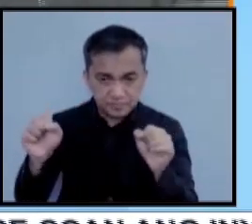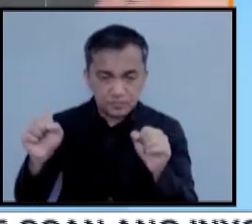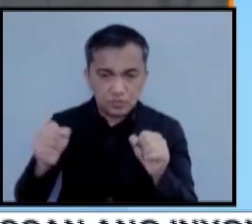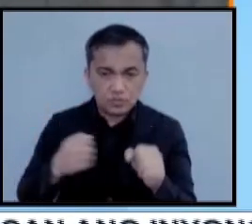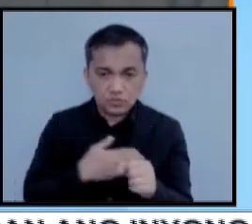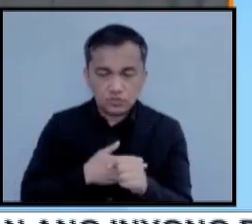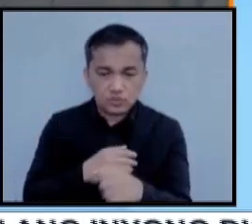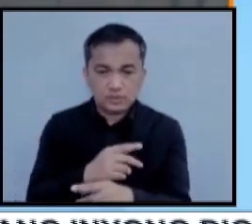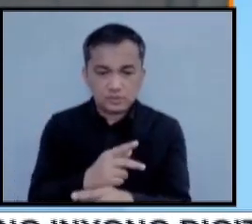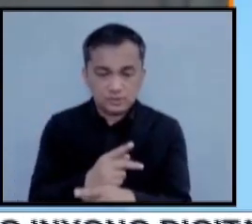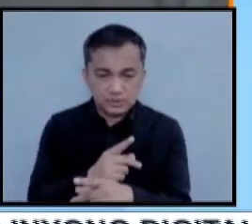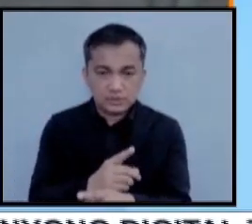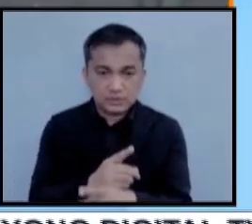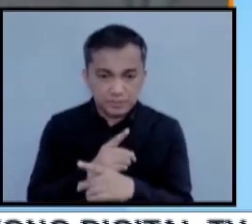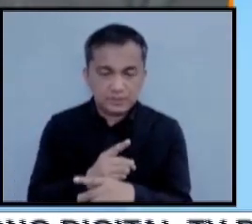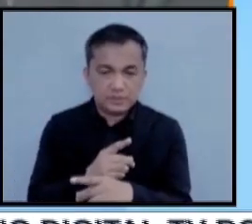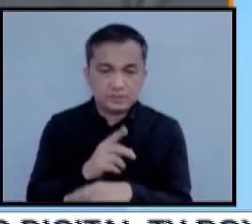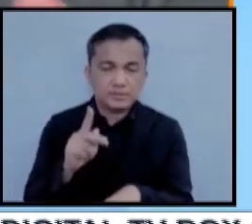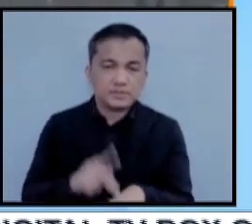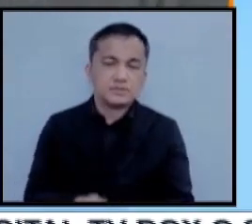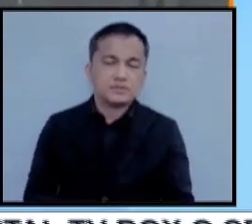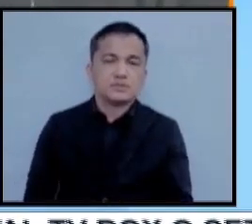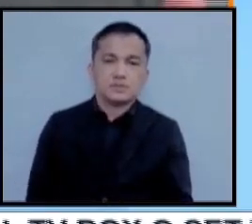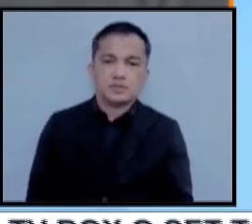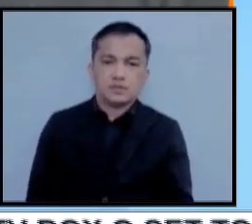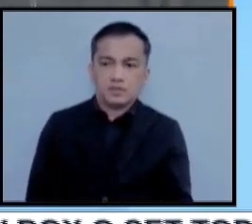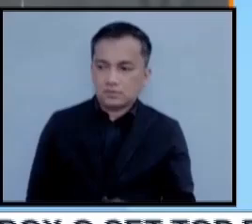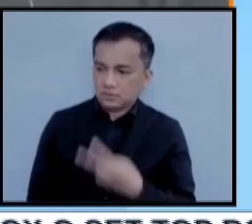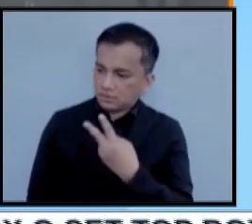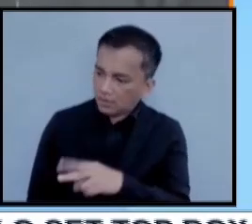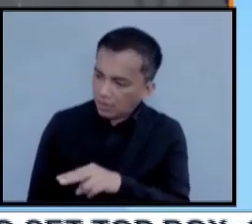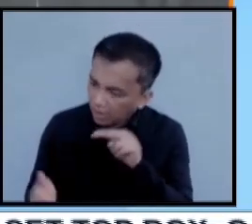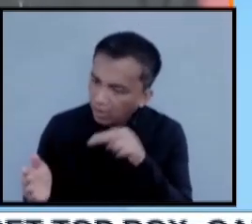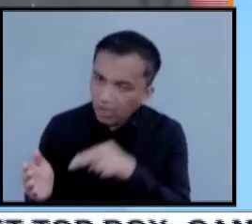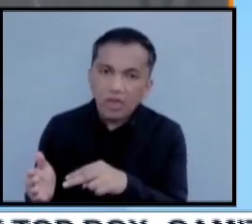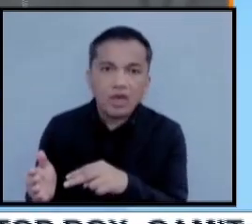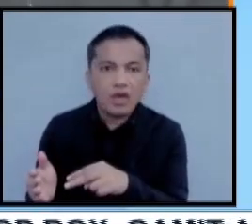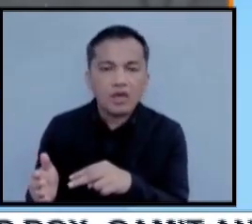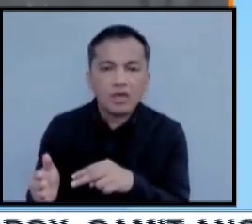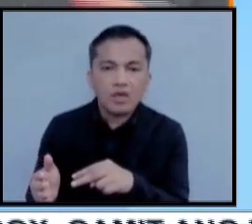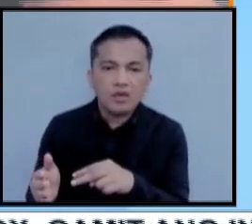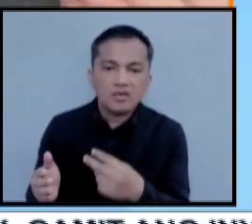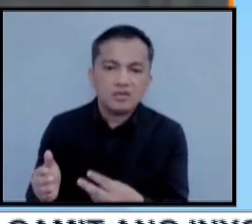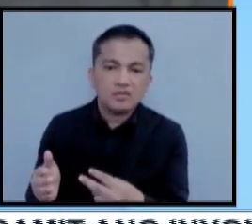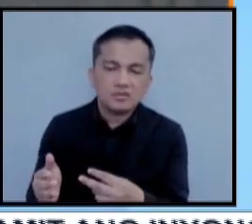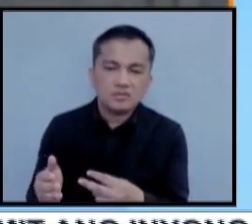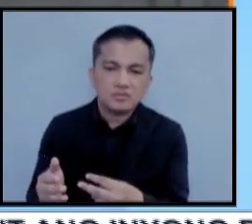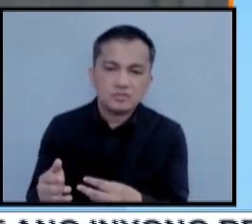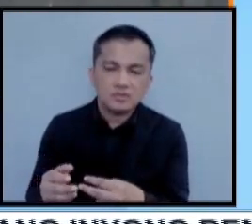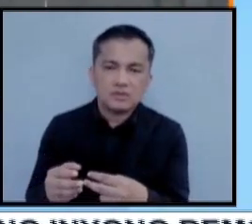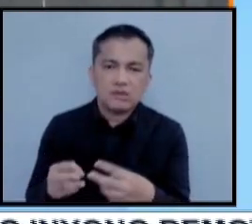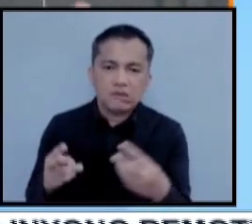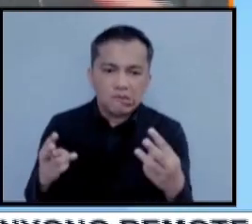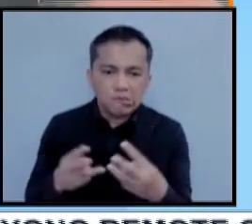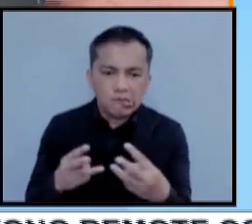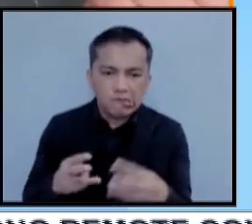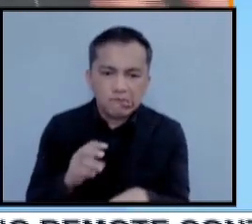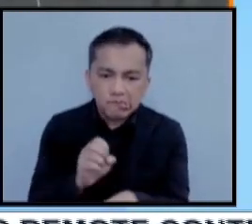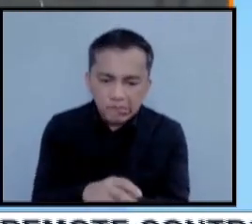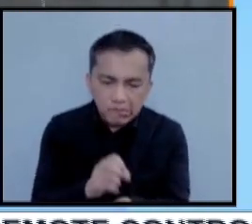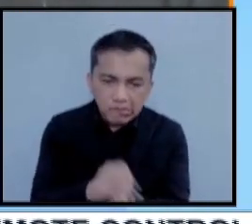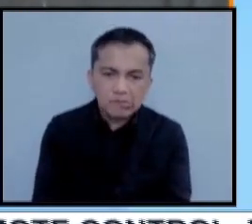na gustong ipagtanggol ang ating bayan nakikita nila ito na naman sa pananaw na siya ay isang warmonger